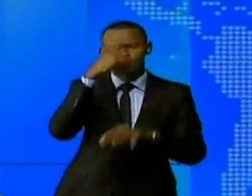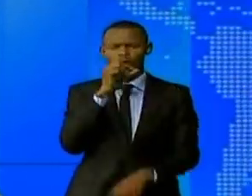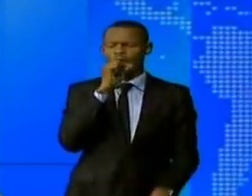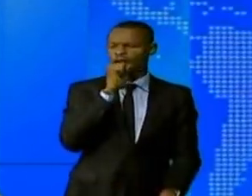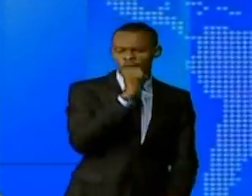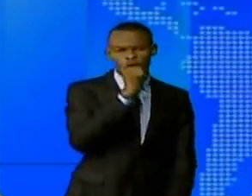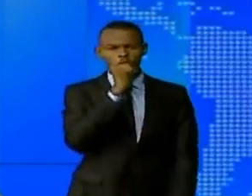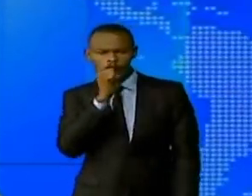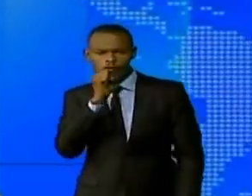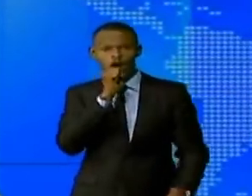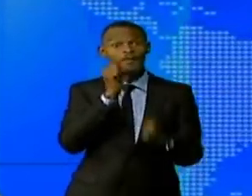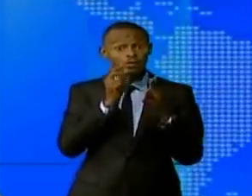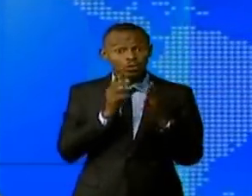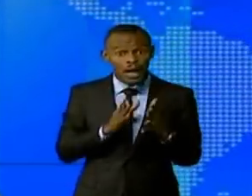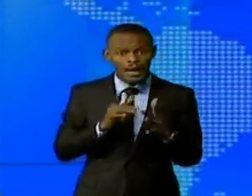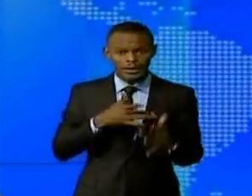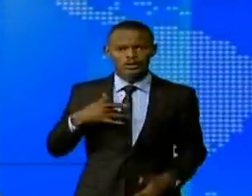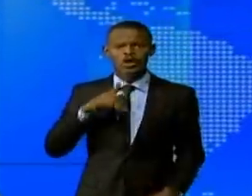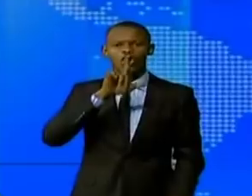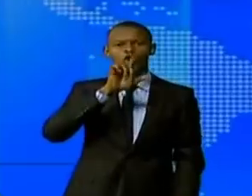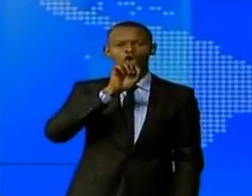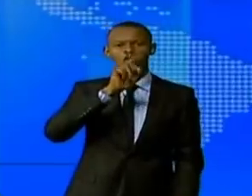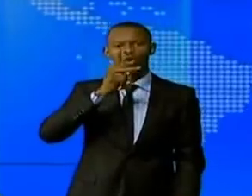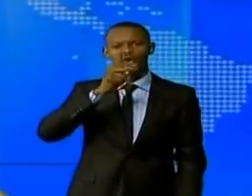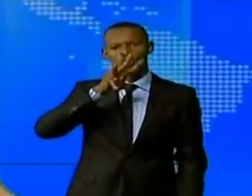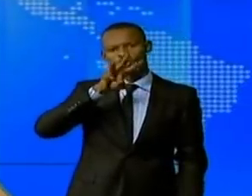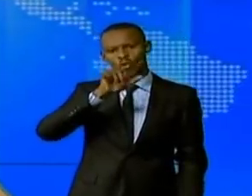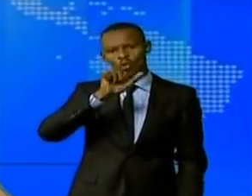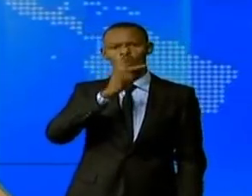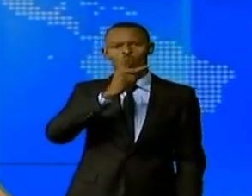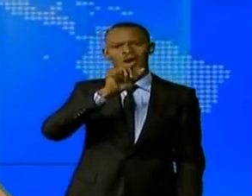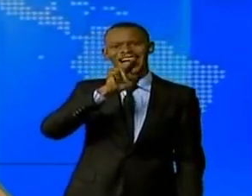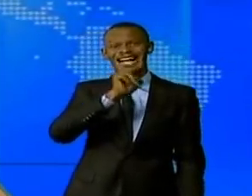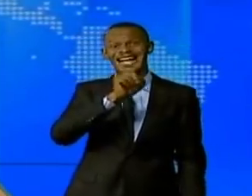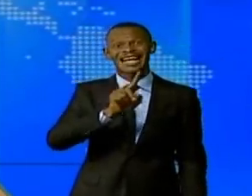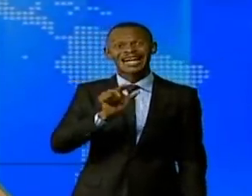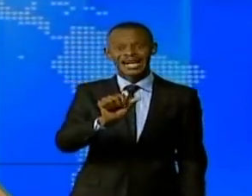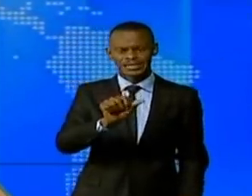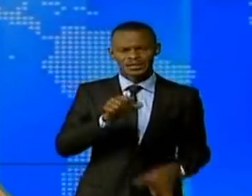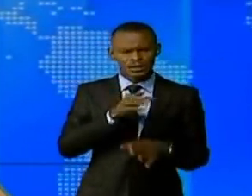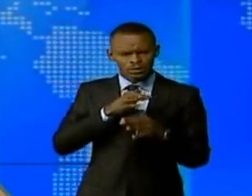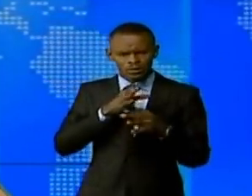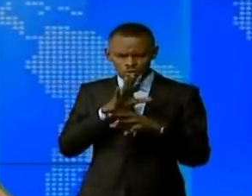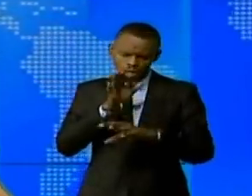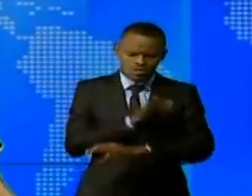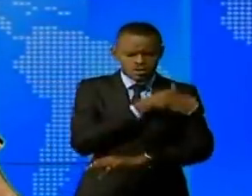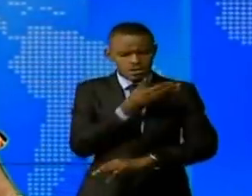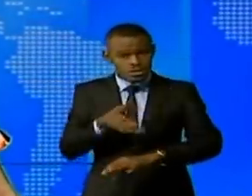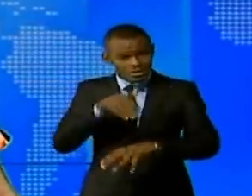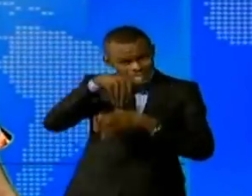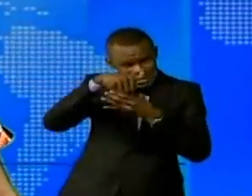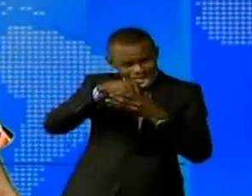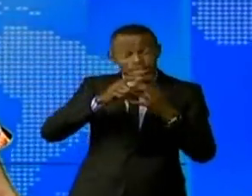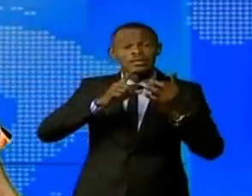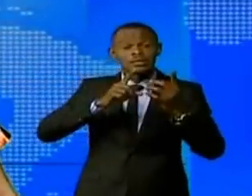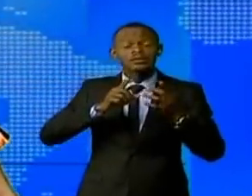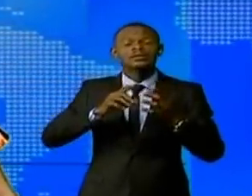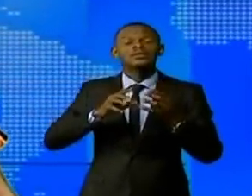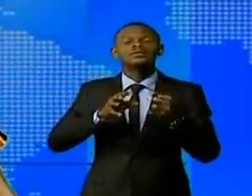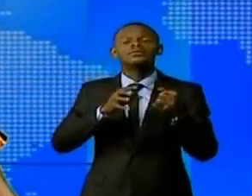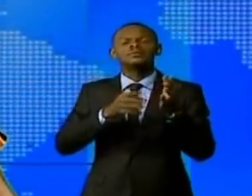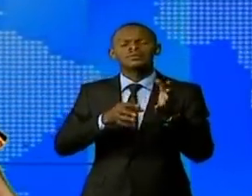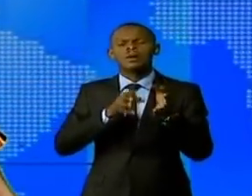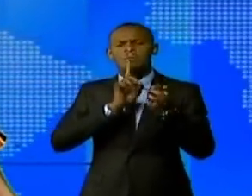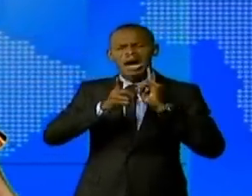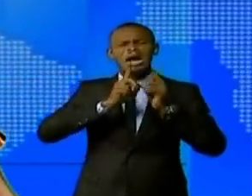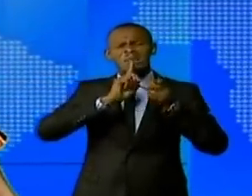internationale, a immortalisé le passage de Félix-Antoine Tshisekedi à la présidence de l'Union africaine par un opus intitulé Moko.